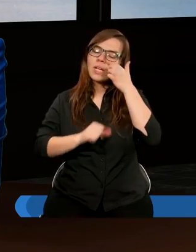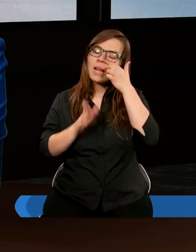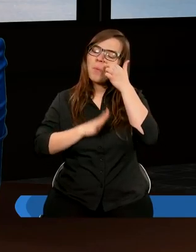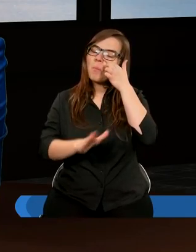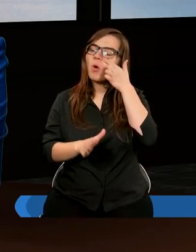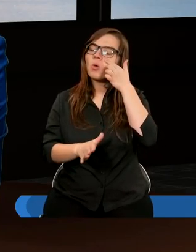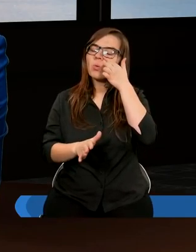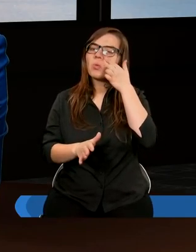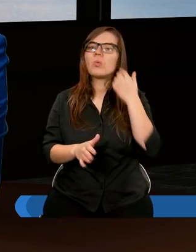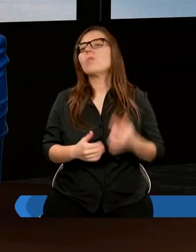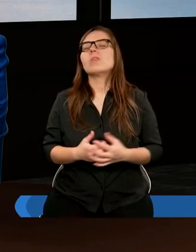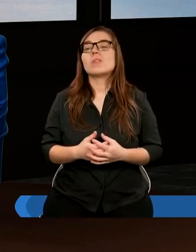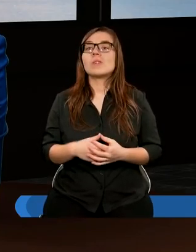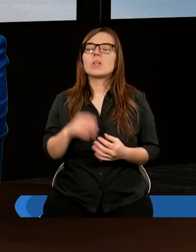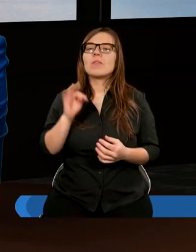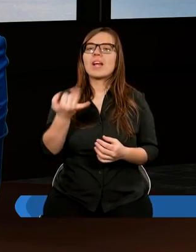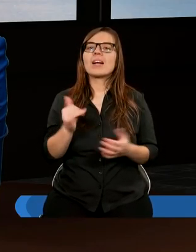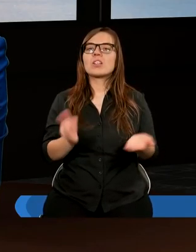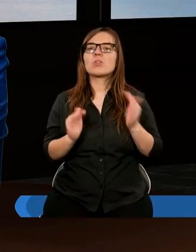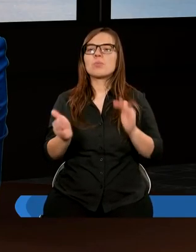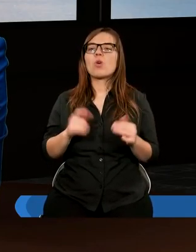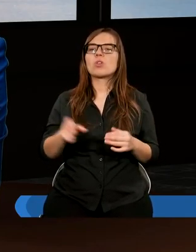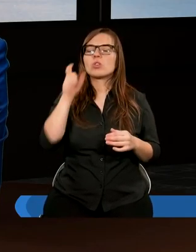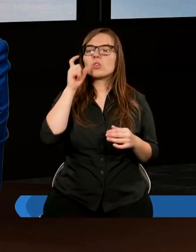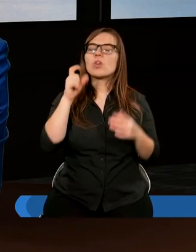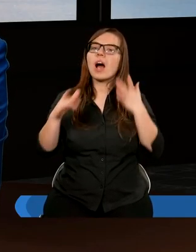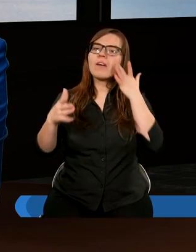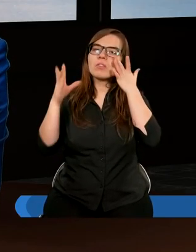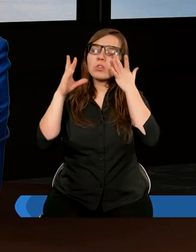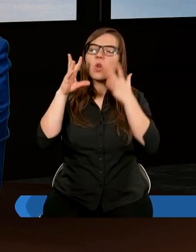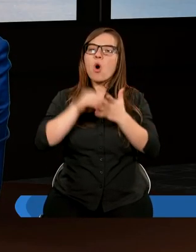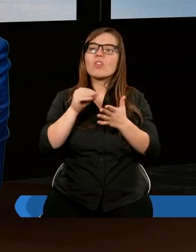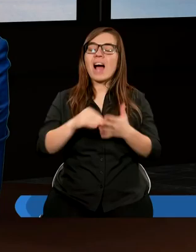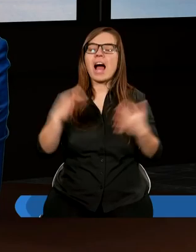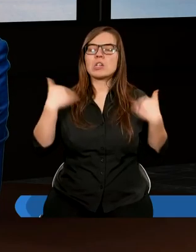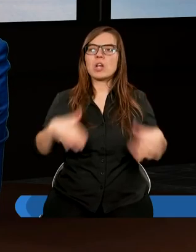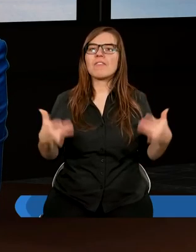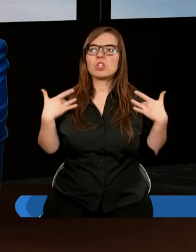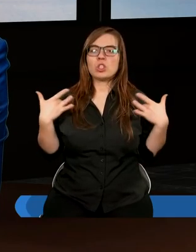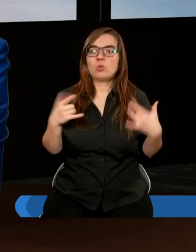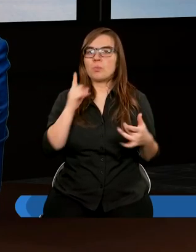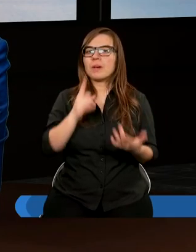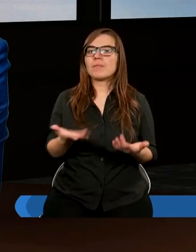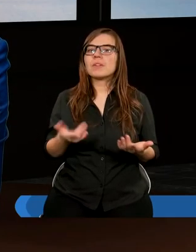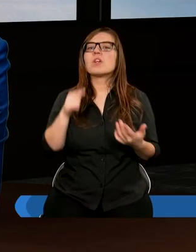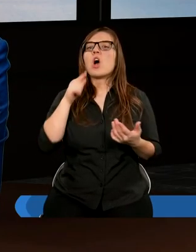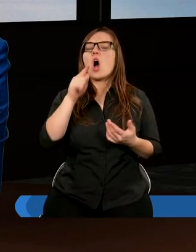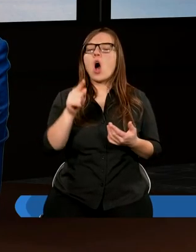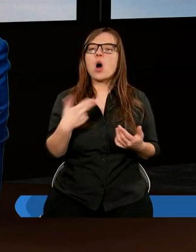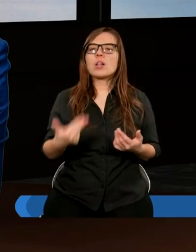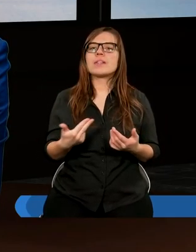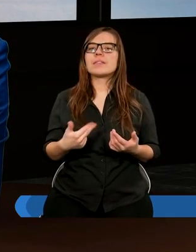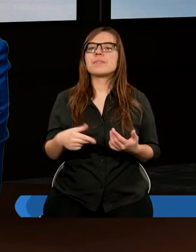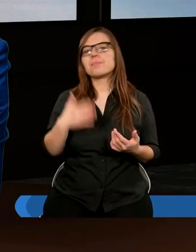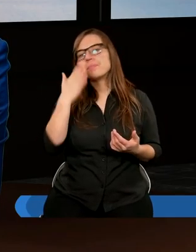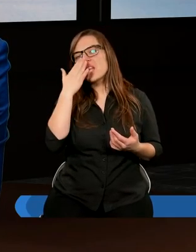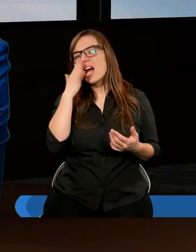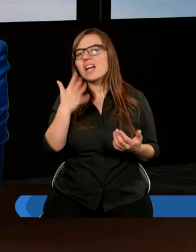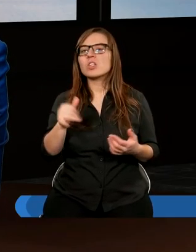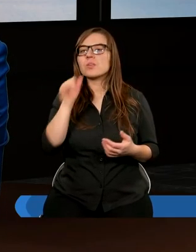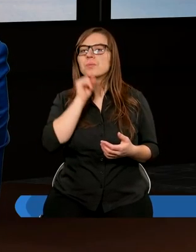w jakiś sposób człowieka trzyma przy życiu, przy ziemi, prawda? Że on raczej